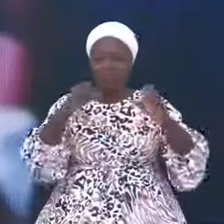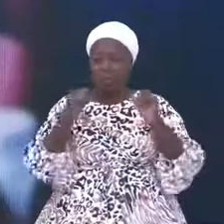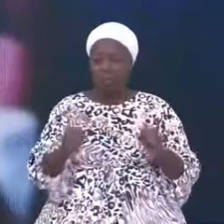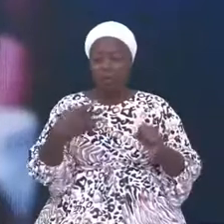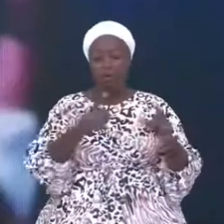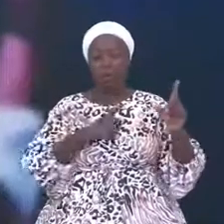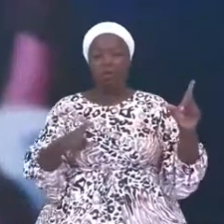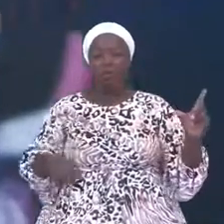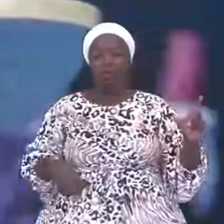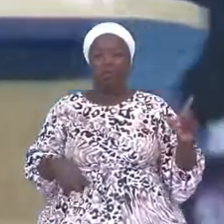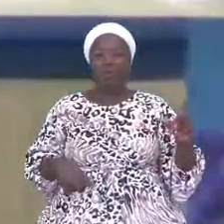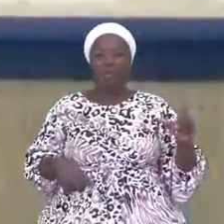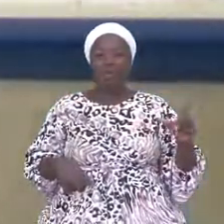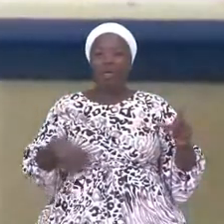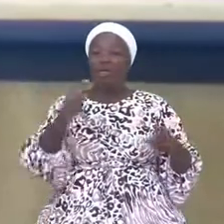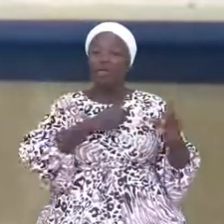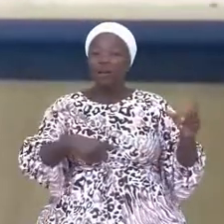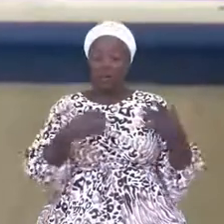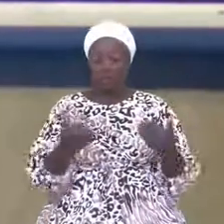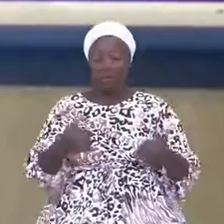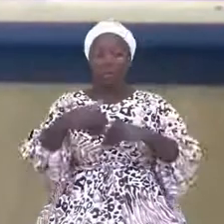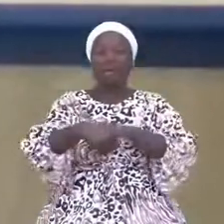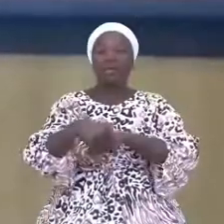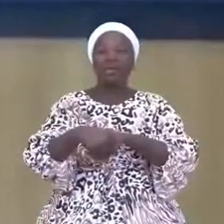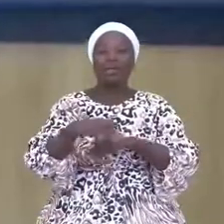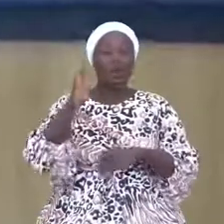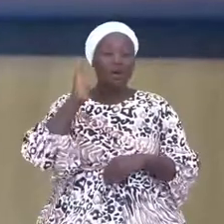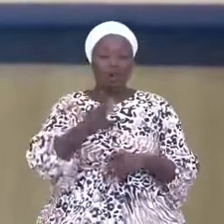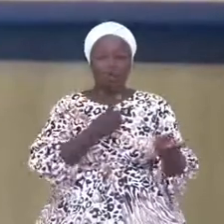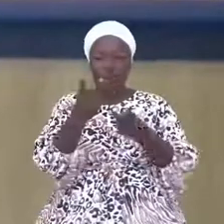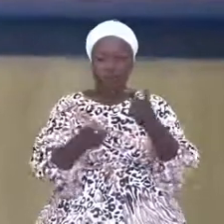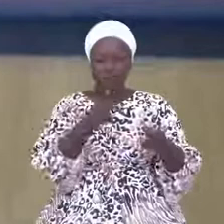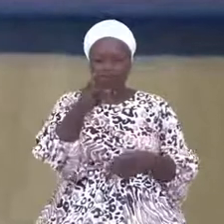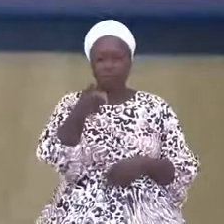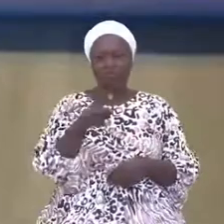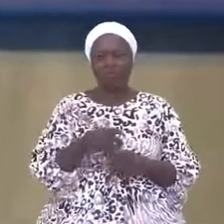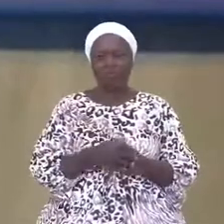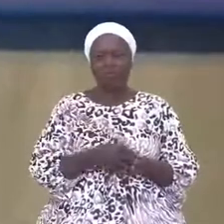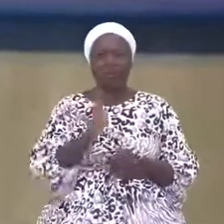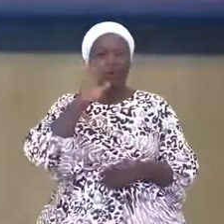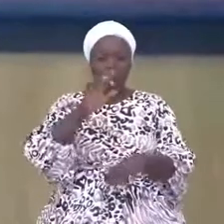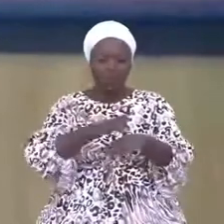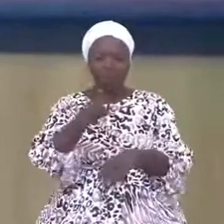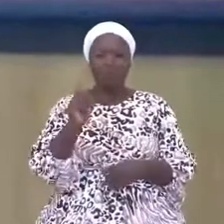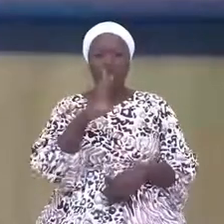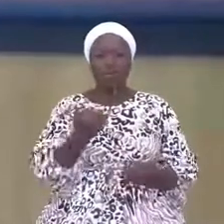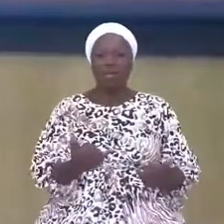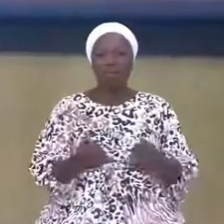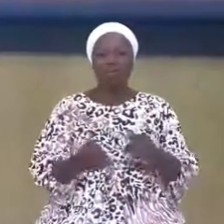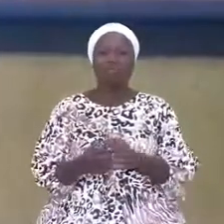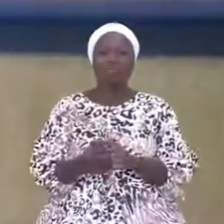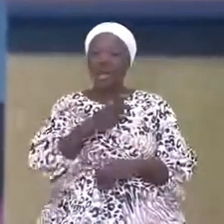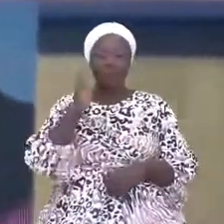l'assurance du Seigneur, avec la puissance du Seigneur, le Seigneur ce soir va te